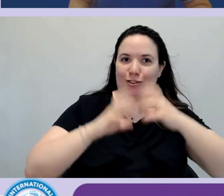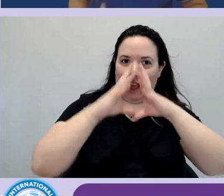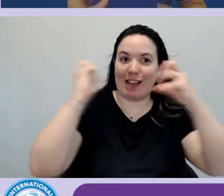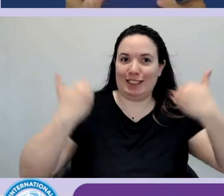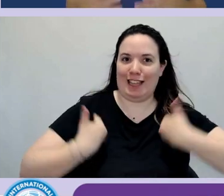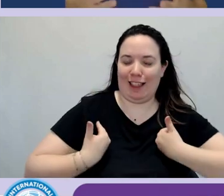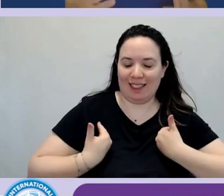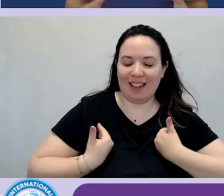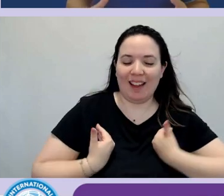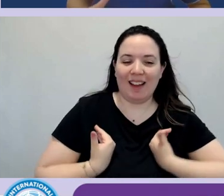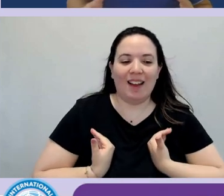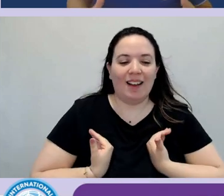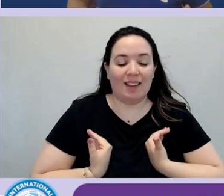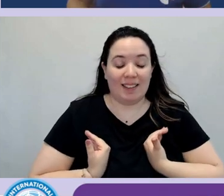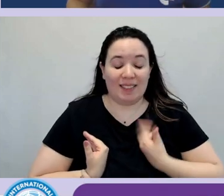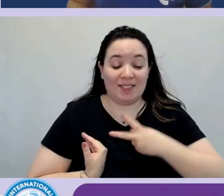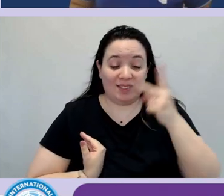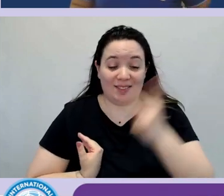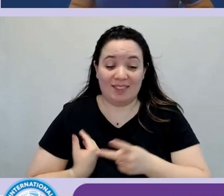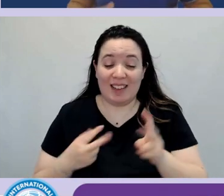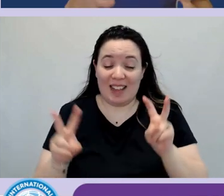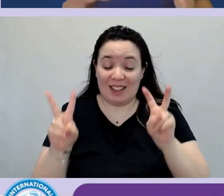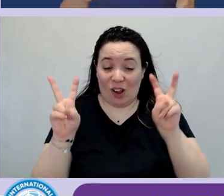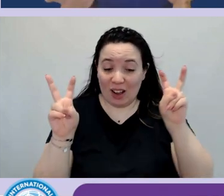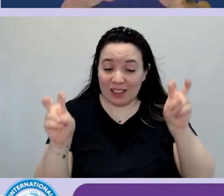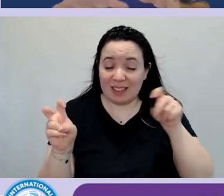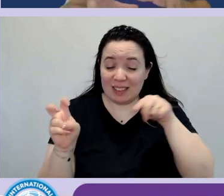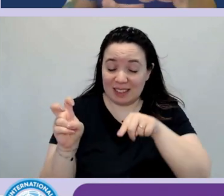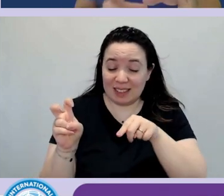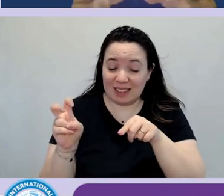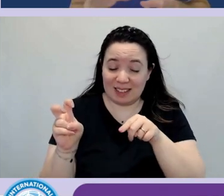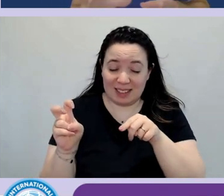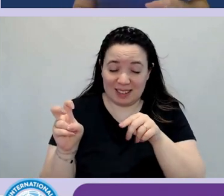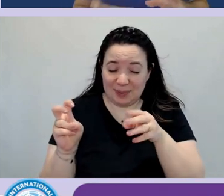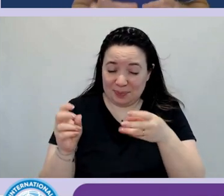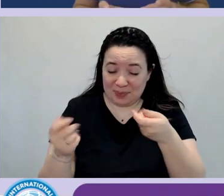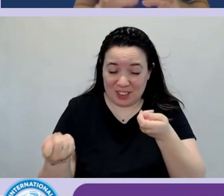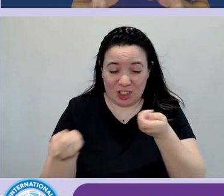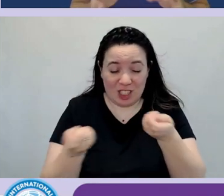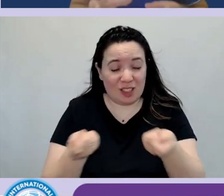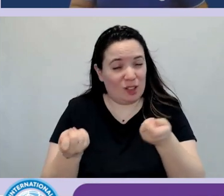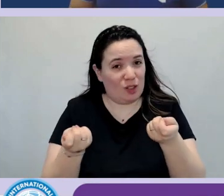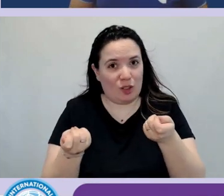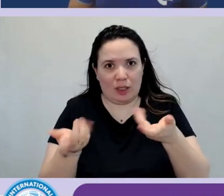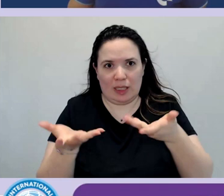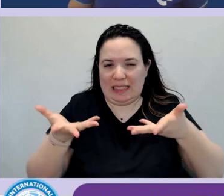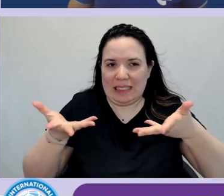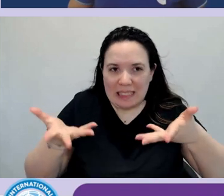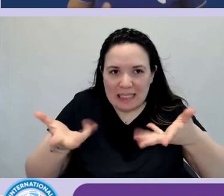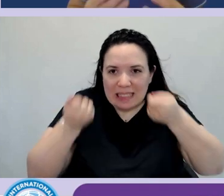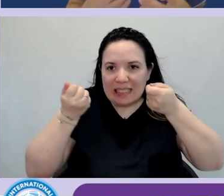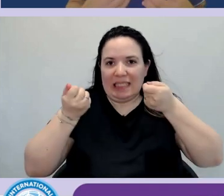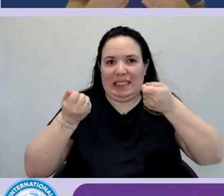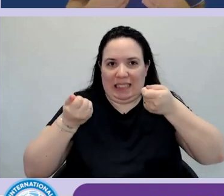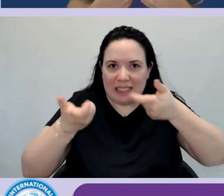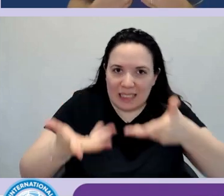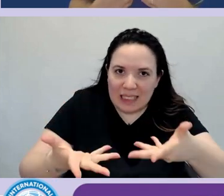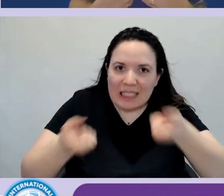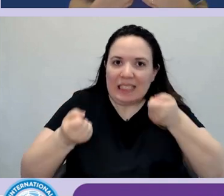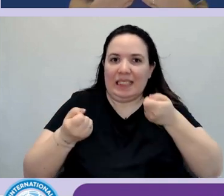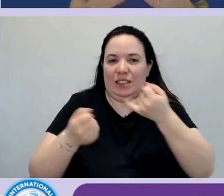è una è una tematica talmente viscida nel senso difficile da gestire io come